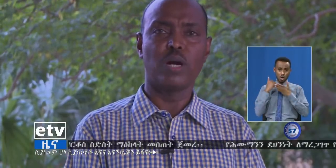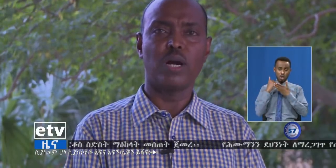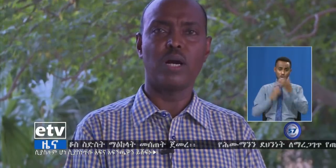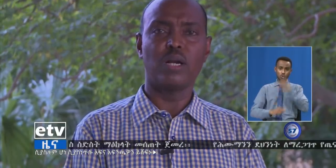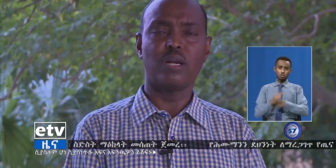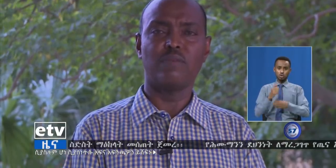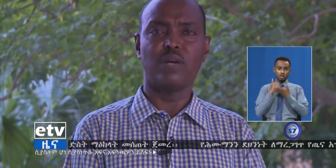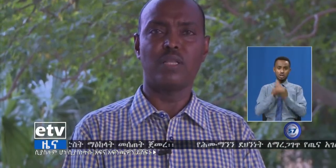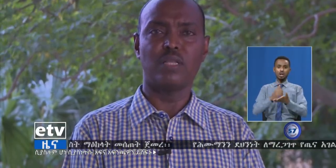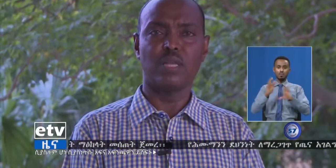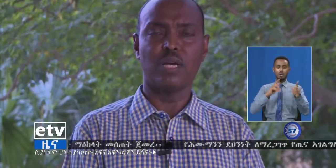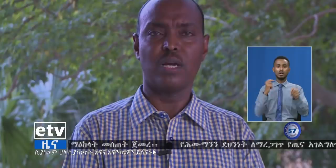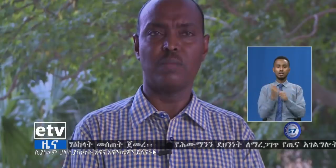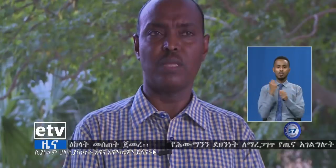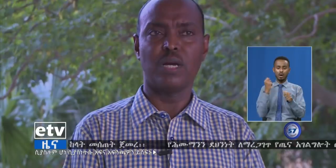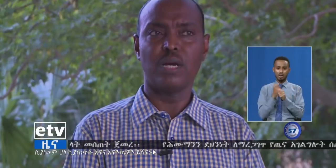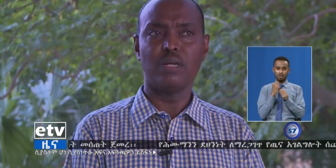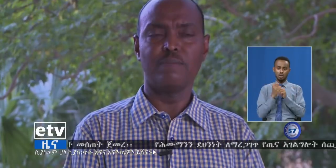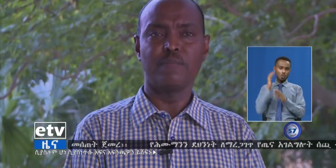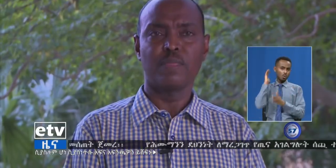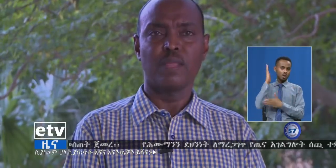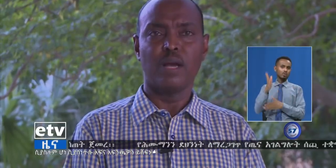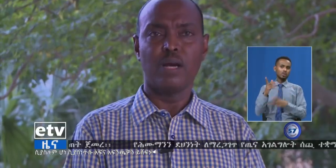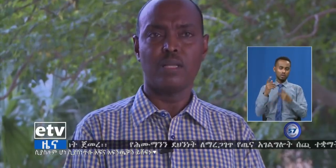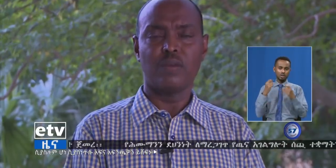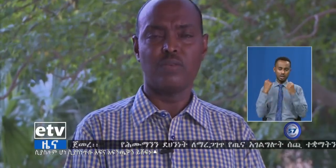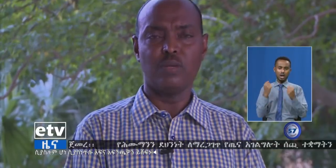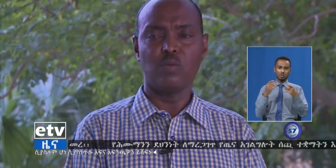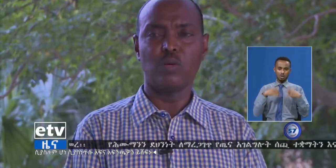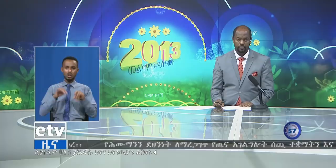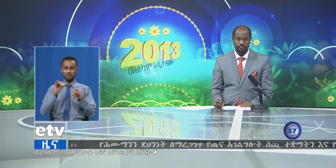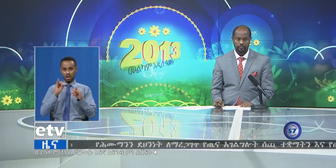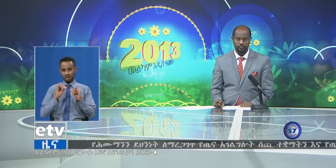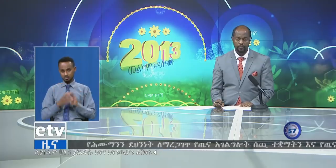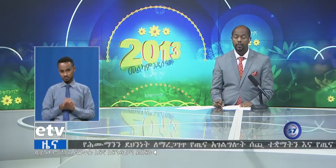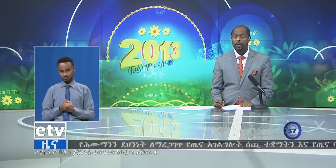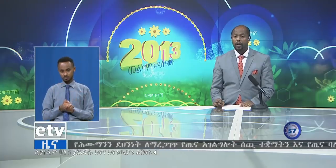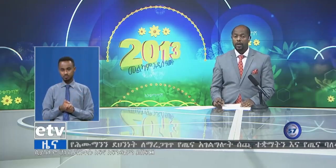ለተጎጂዎች ድጋፍ የማድረግ ተግባራትን ወደፊት ተጠናክሮ ይቀጥላል።